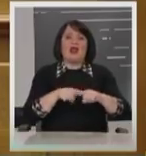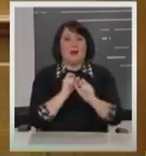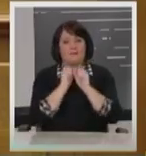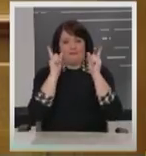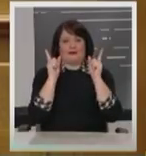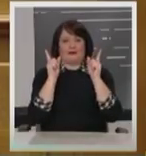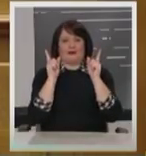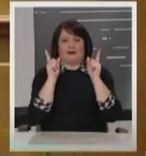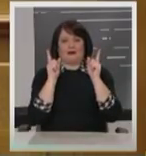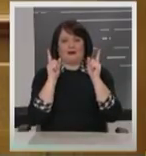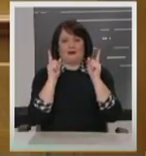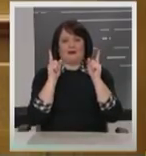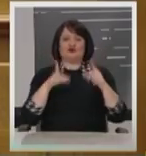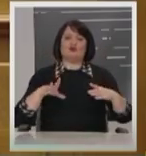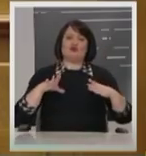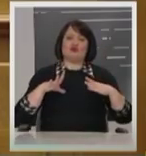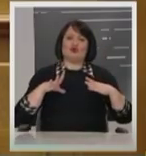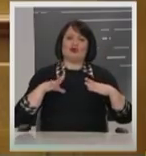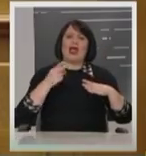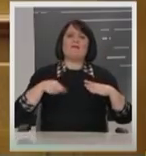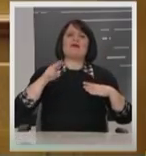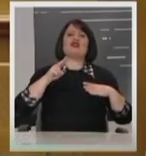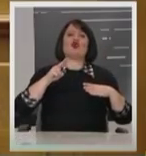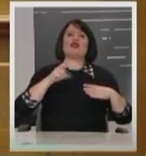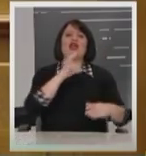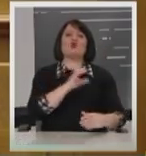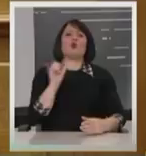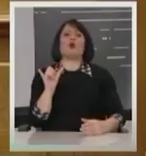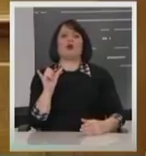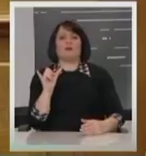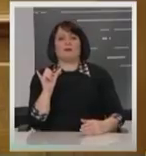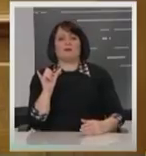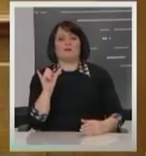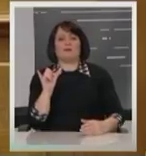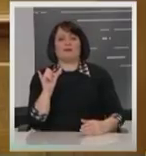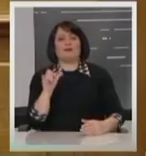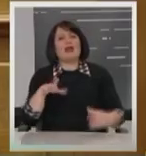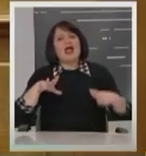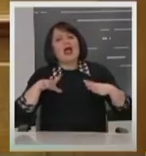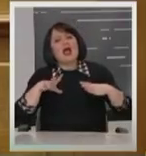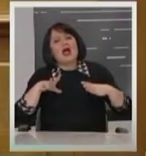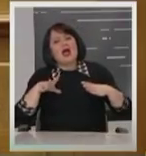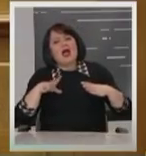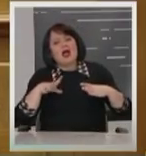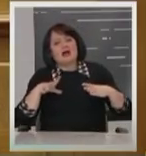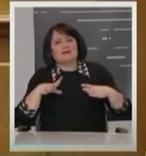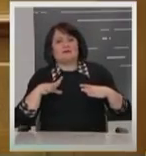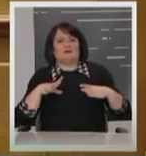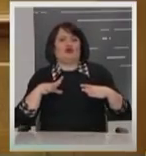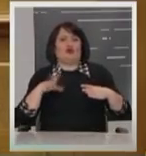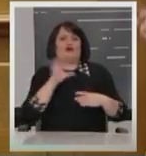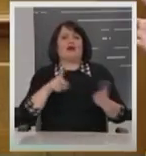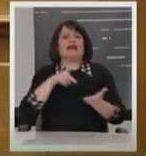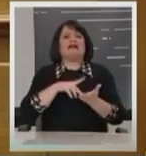επιτέλους στο πρόγραμμα της ποσοτικής χαλάρωσης, στο γνωστό QE. Μας είπατε πόσο σημαντικό είναι το QE για να μπορέσει η